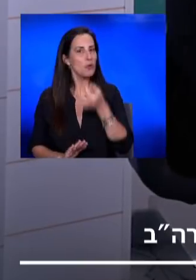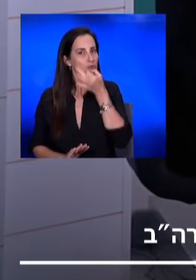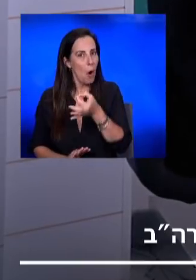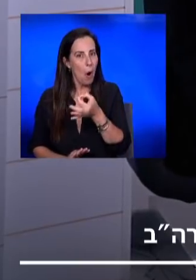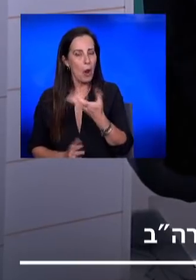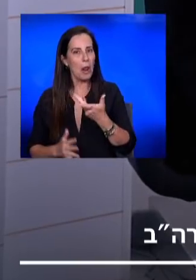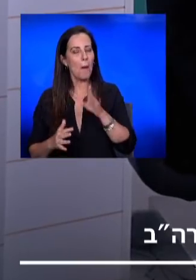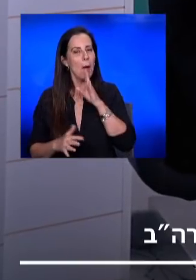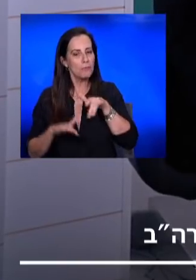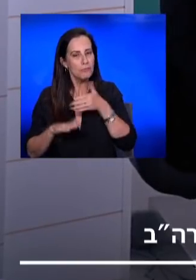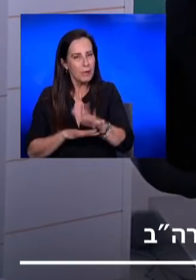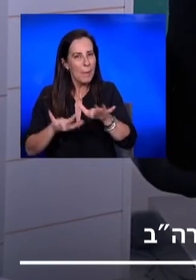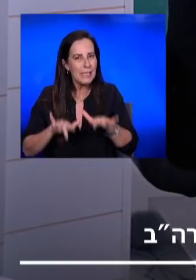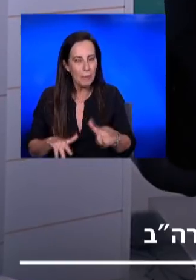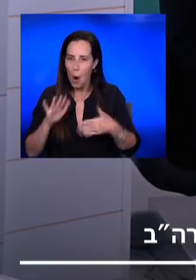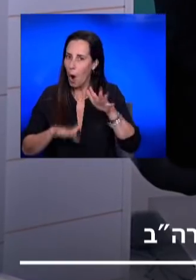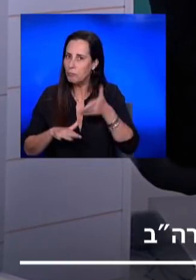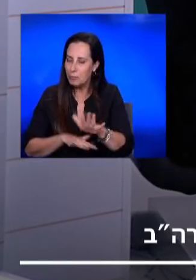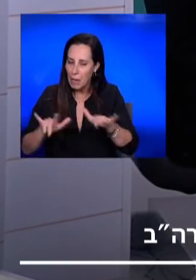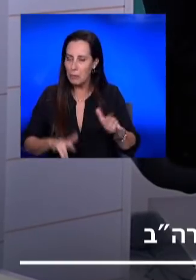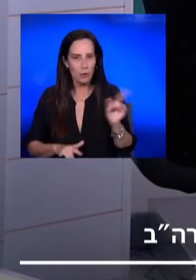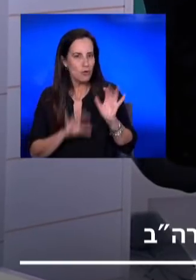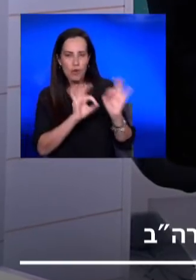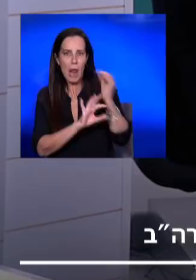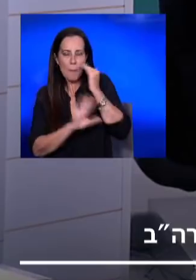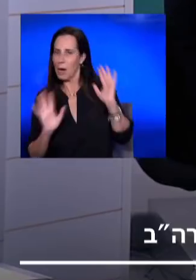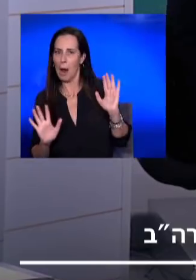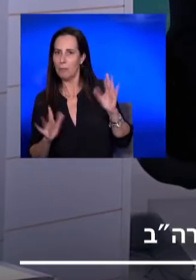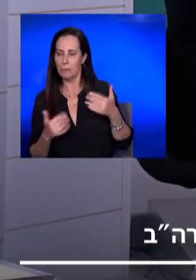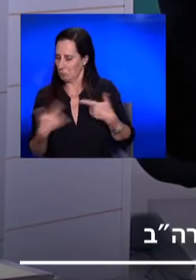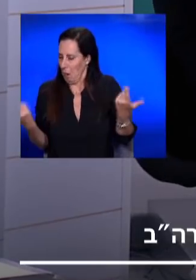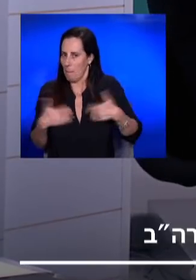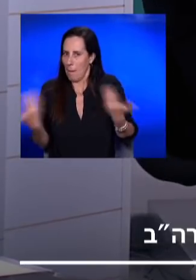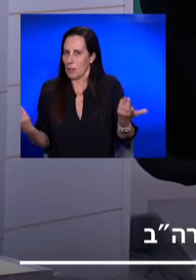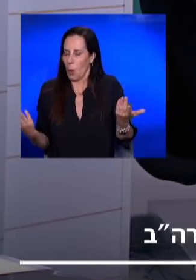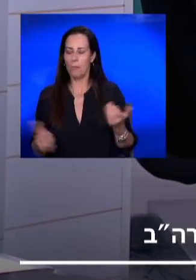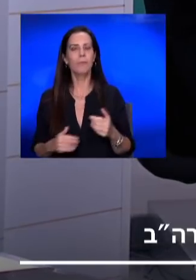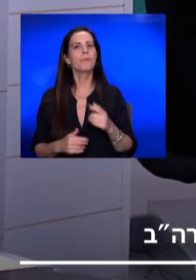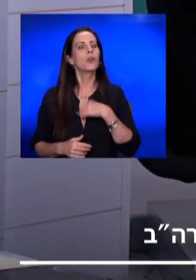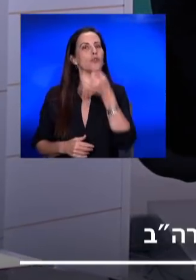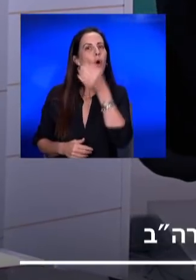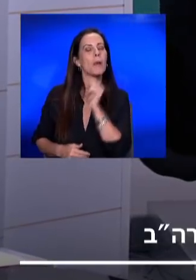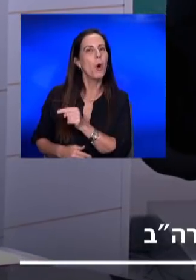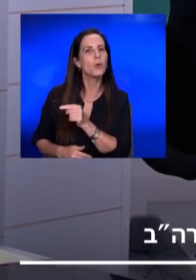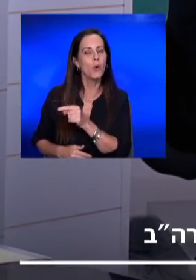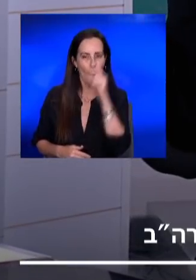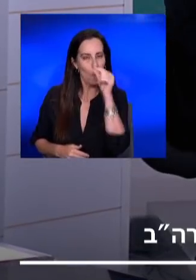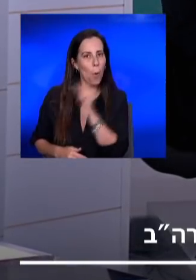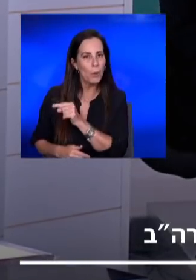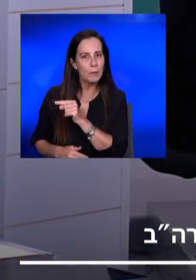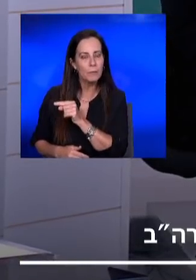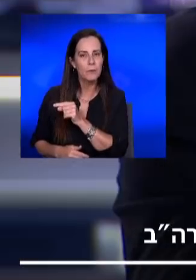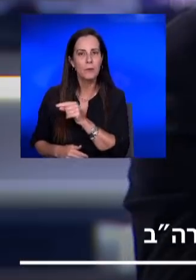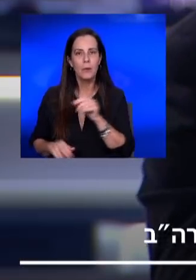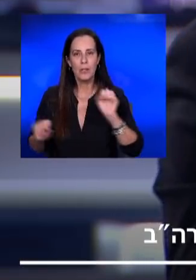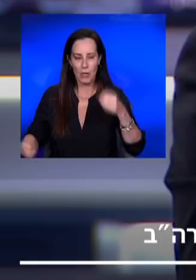הסייבר, הוא אומר... רוב התקפות הסייבר בכלל באות מכיוון ארצות הברית וקנדה. אומרים לו על כך שפוטין, שביידן קינה אותו